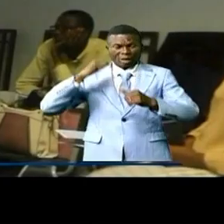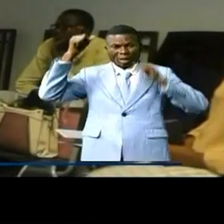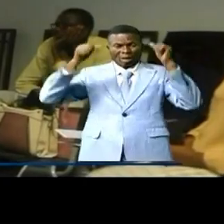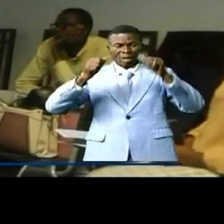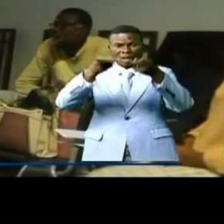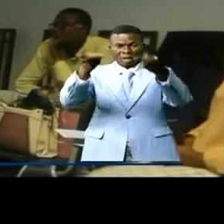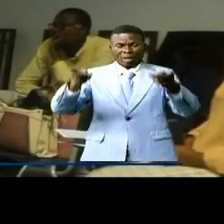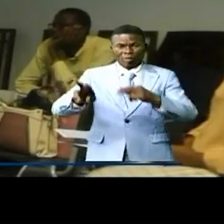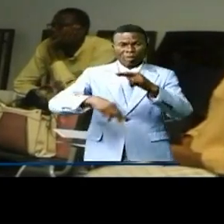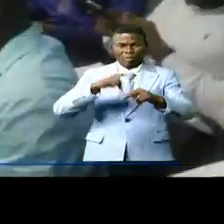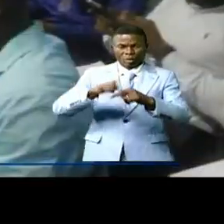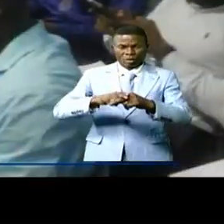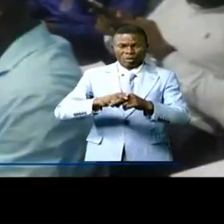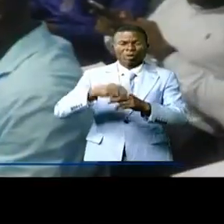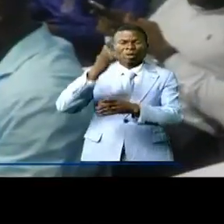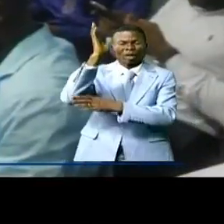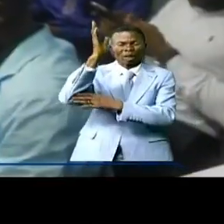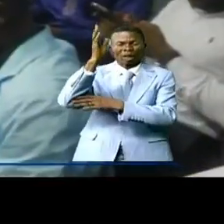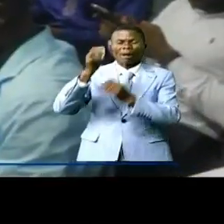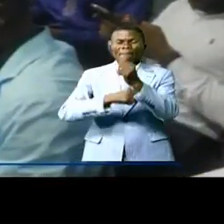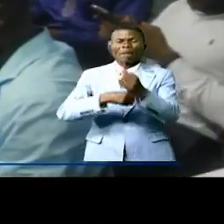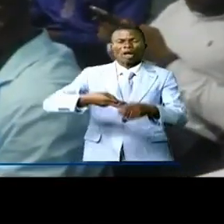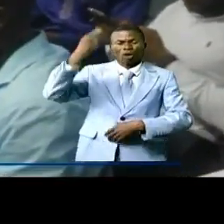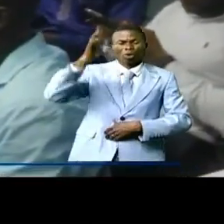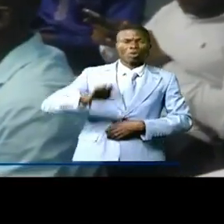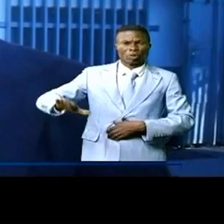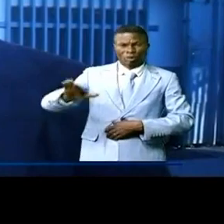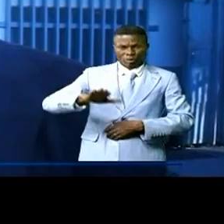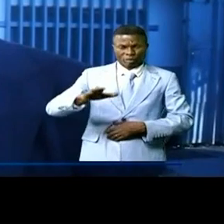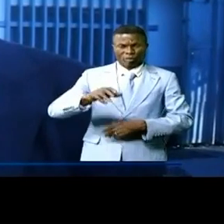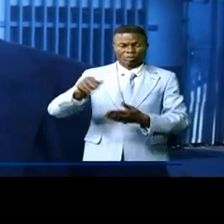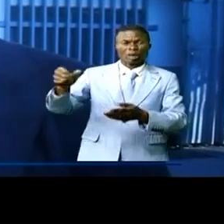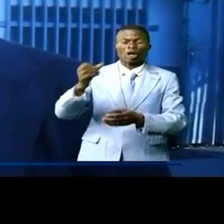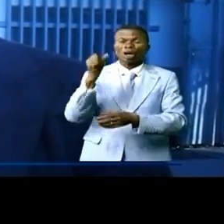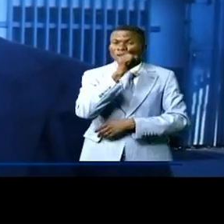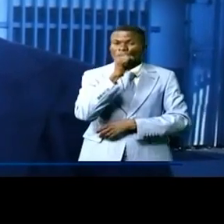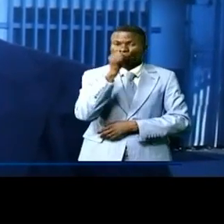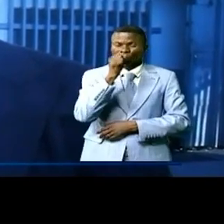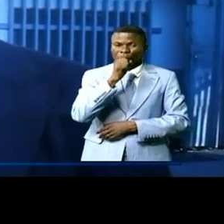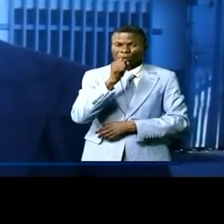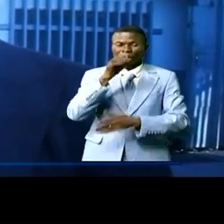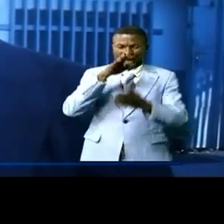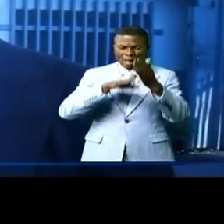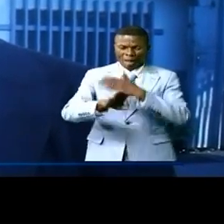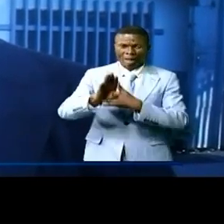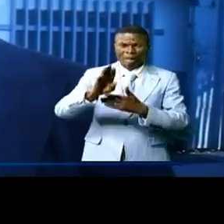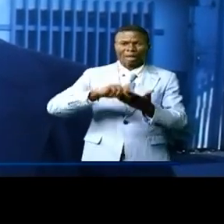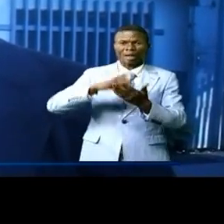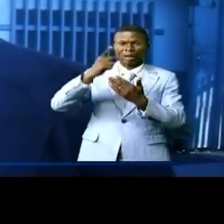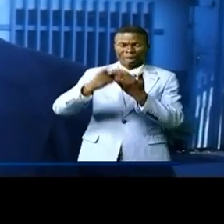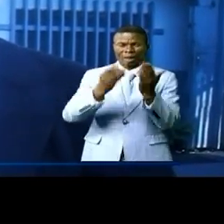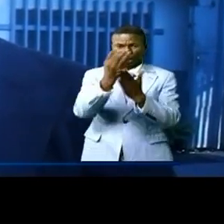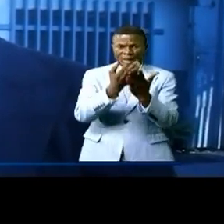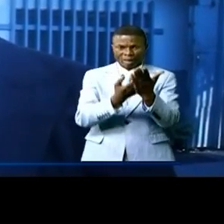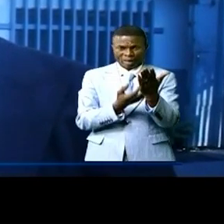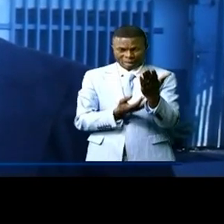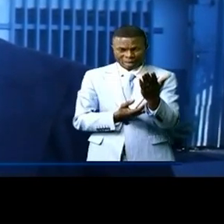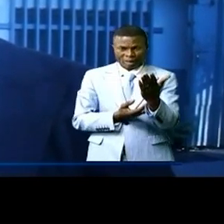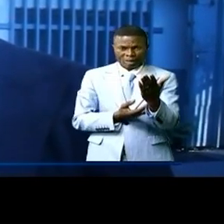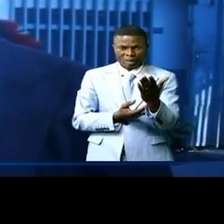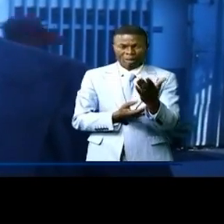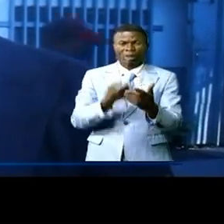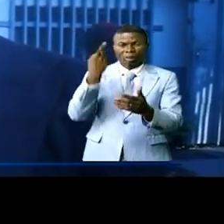les monuments historiques et bien d'autres l'arbre a été inscrit sur la liste respective bâtiments